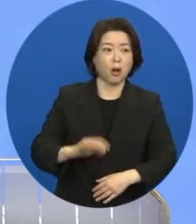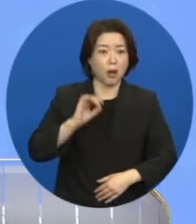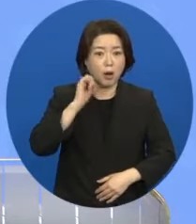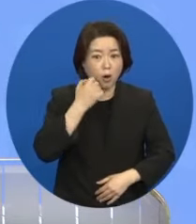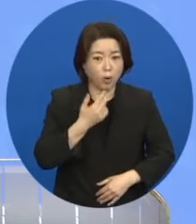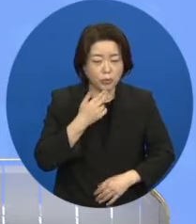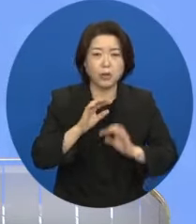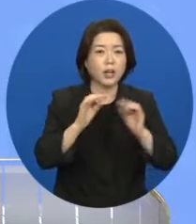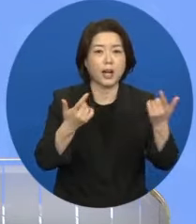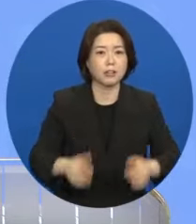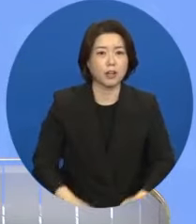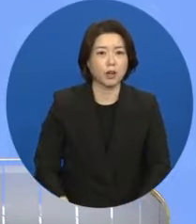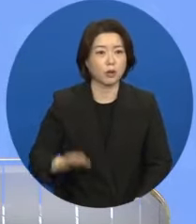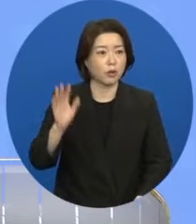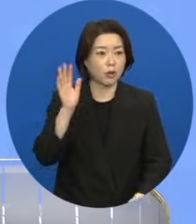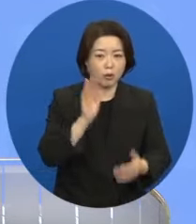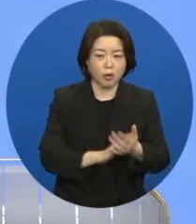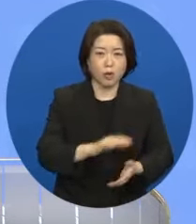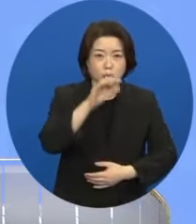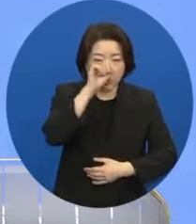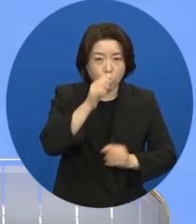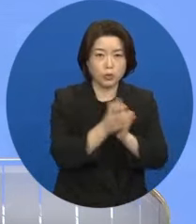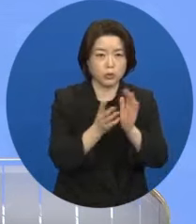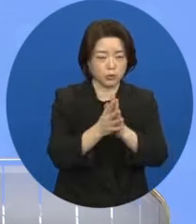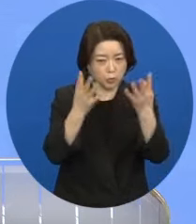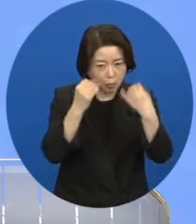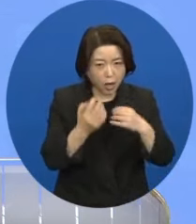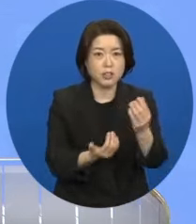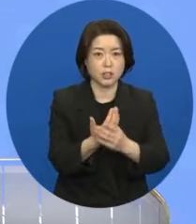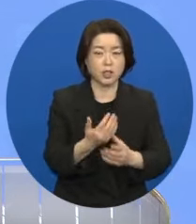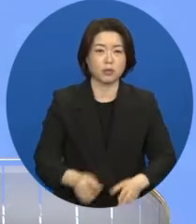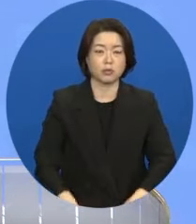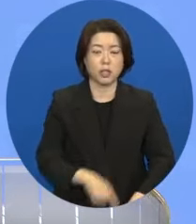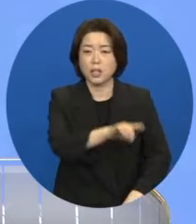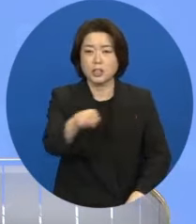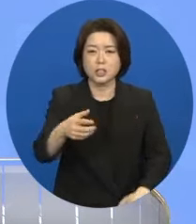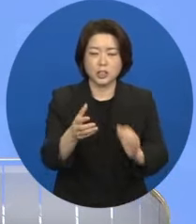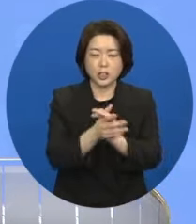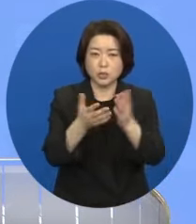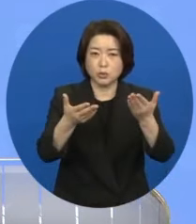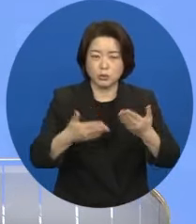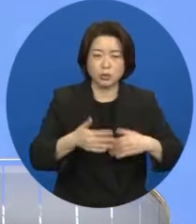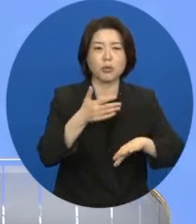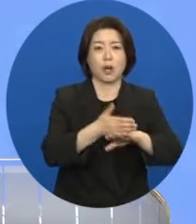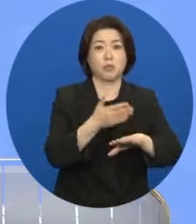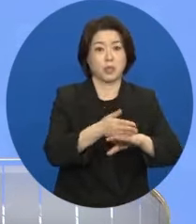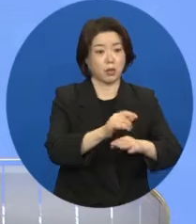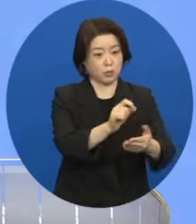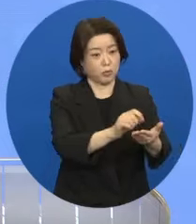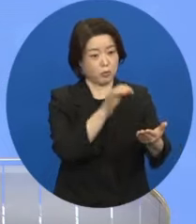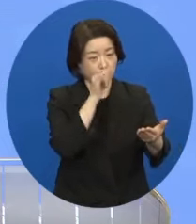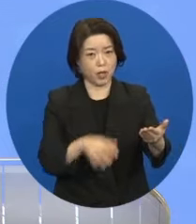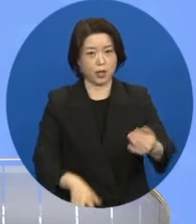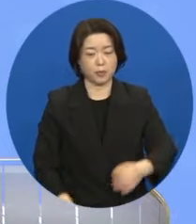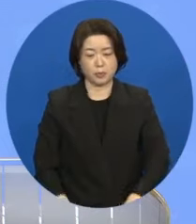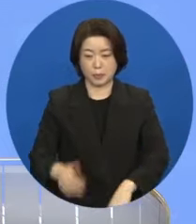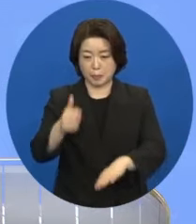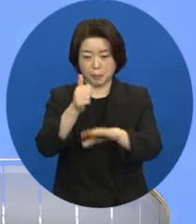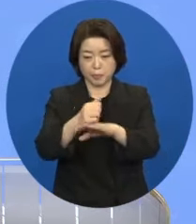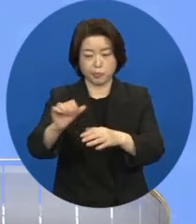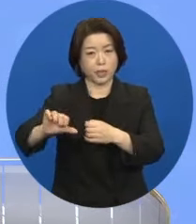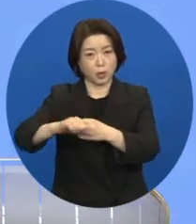없었던 건 아닌데 아 너무나 좋은 친구들이 너무 많이 생겼어요 그까 그 친구 주셔서 감사이 썼더라 막내 초등학교 6학년